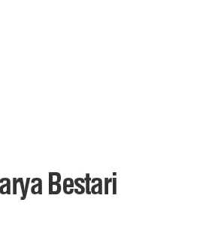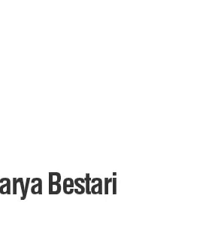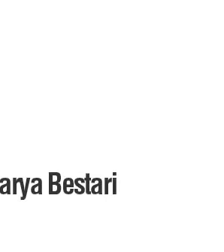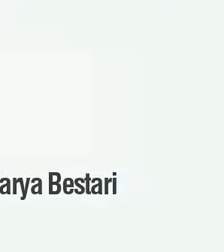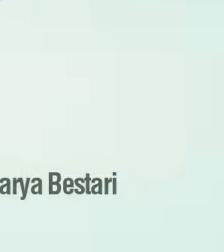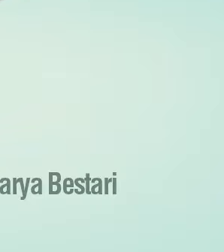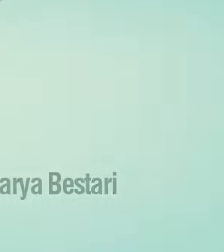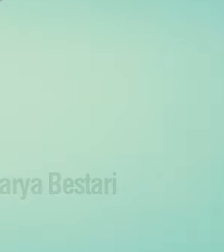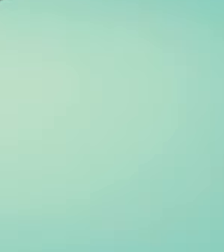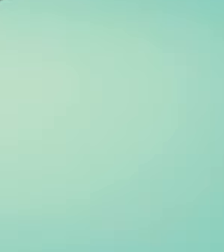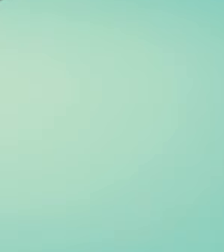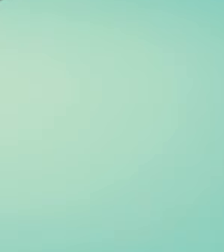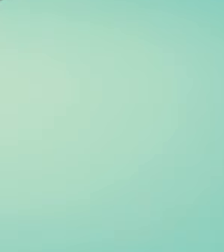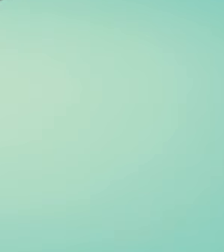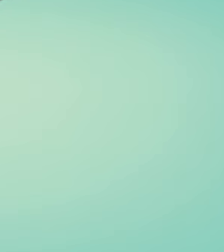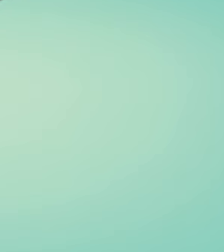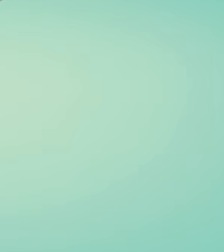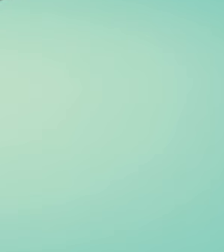Hi Ho